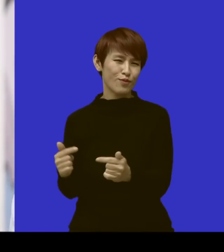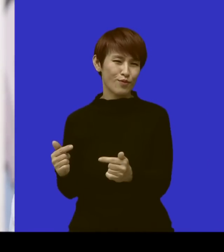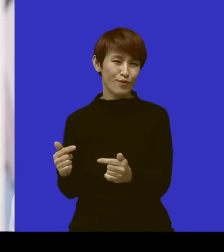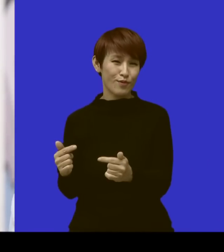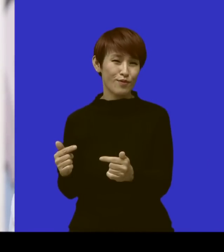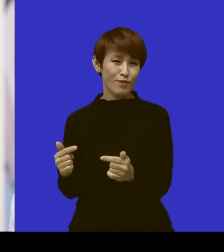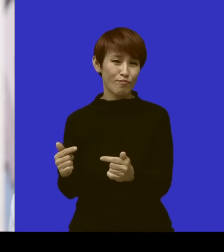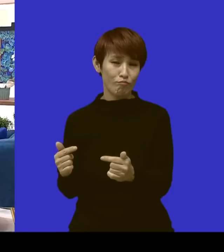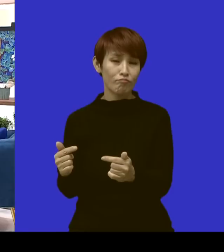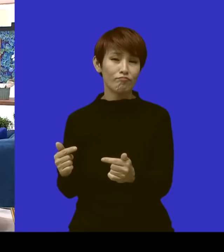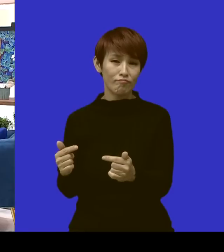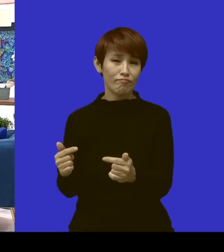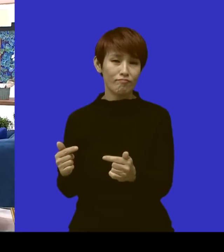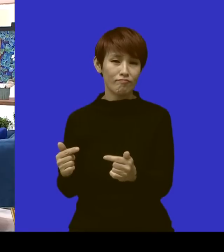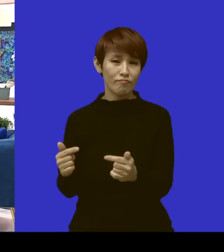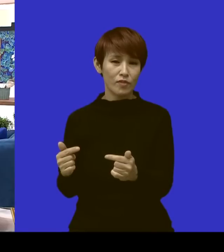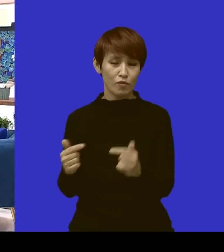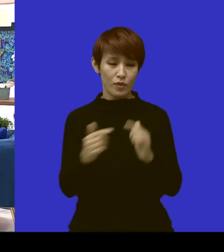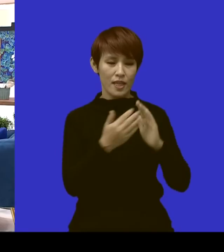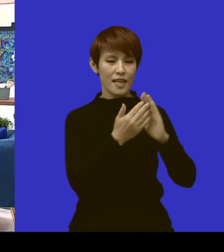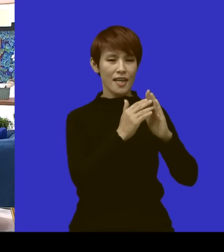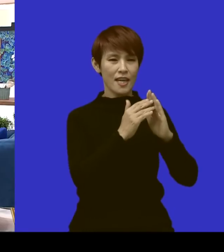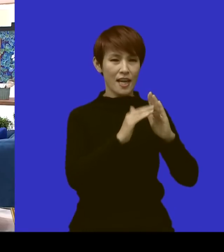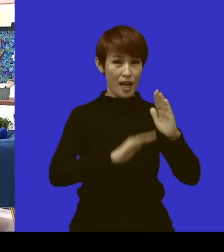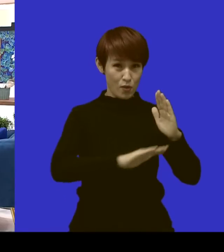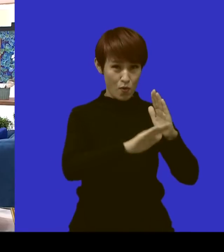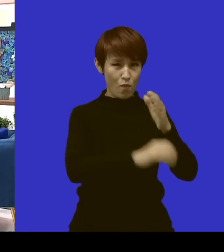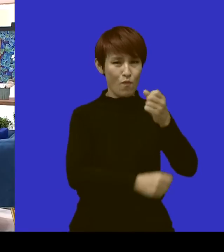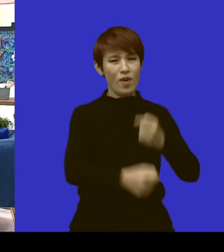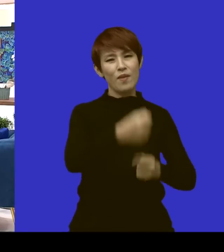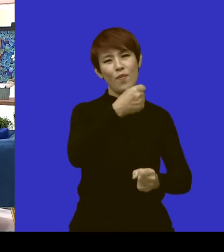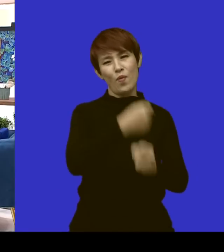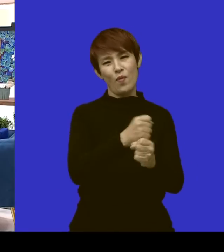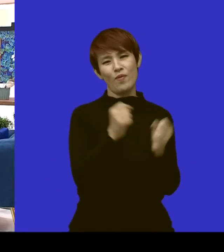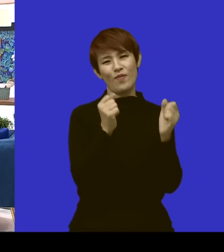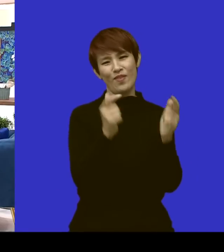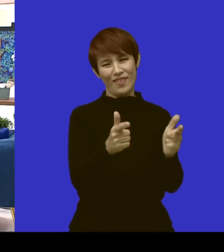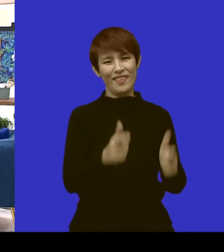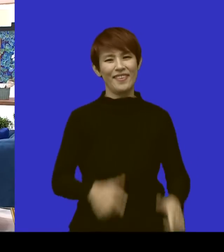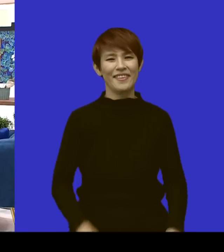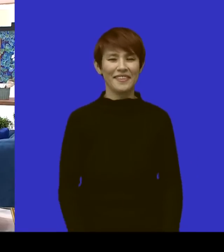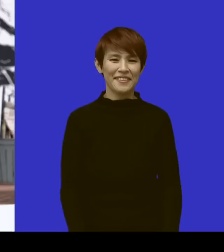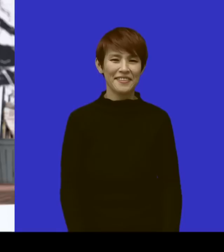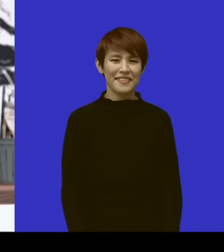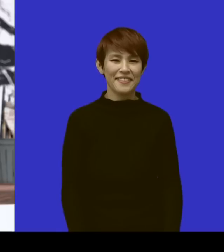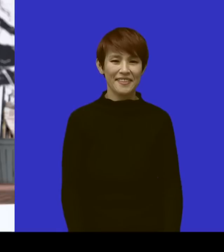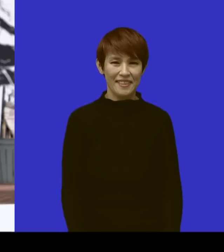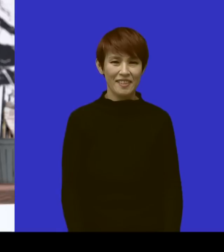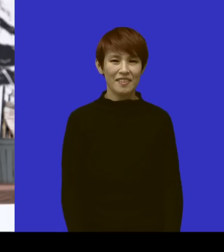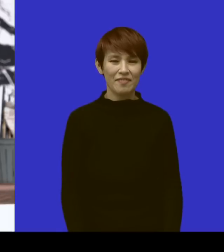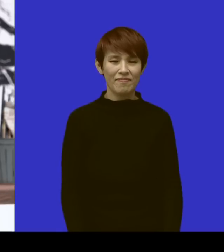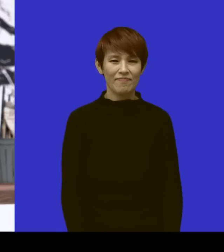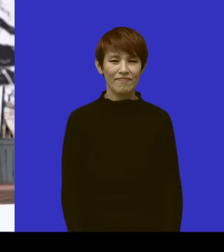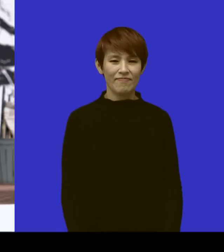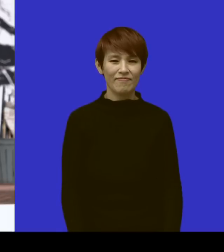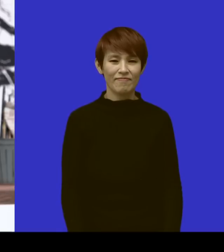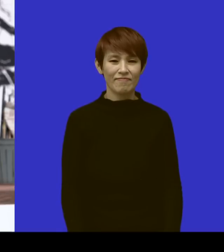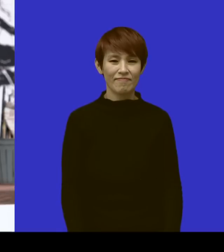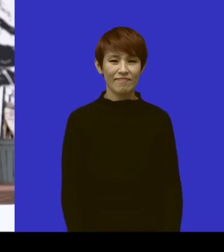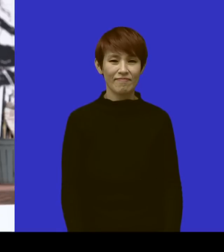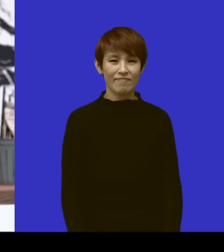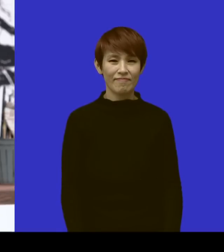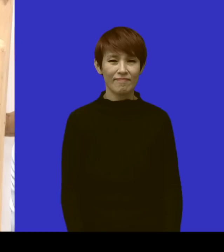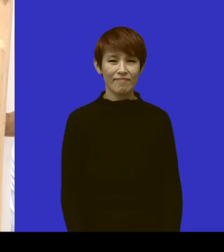시간이 됨으로 인해서 저희 가정을 좀 많이 회복시키는 그런 어떻게 보면 서로의 타이밍 같은 게 되었던 것 같아요.